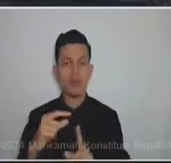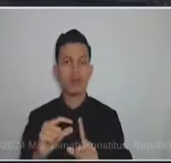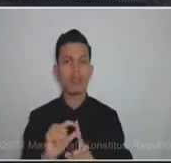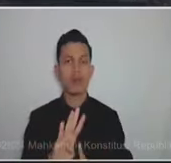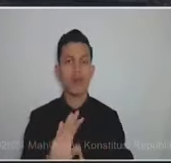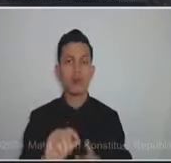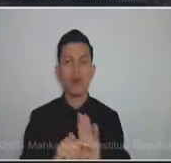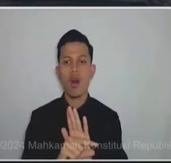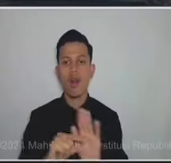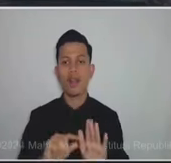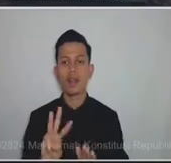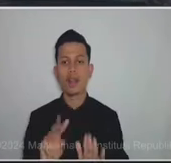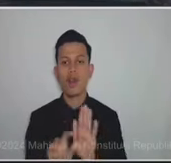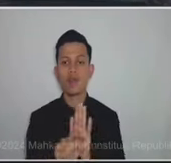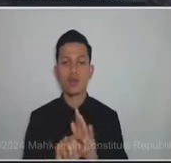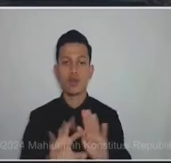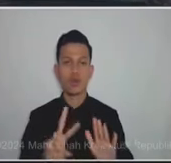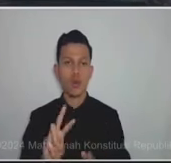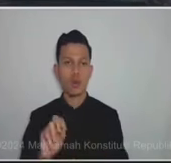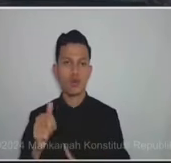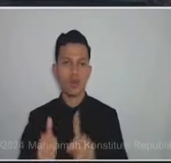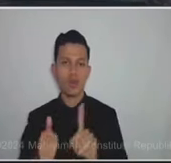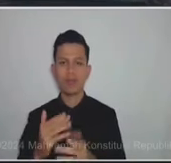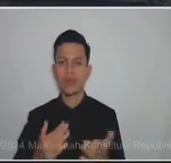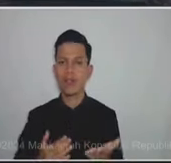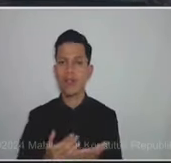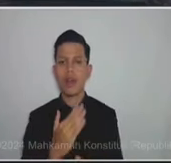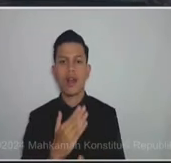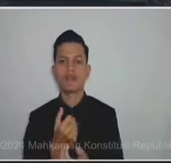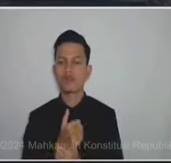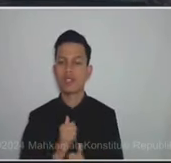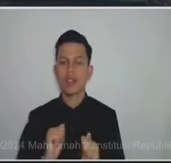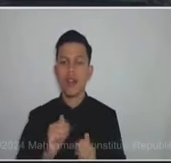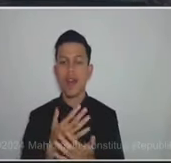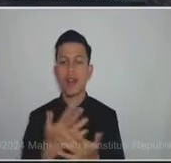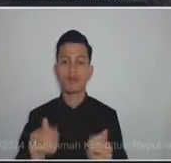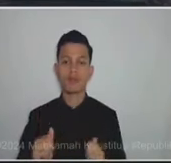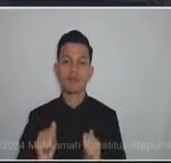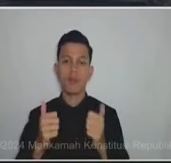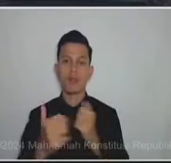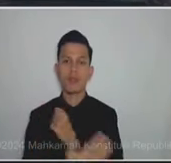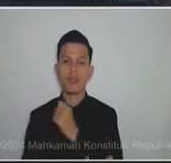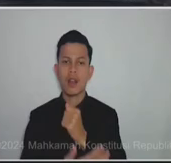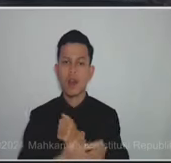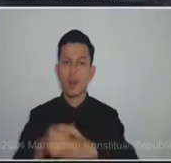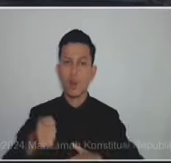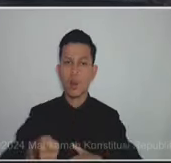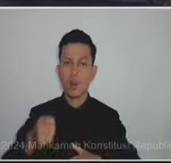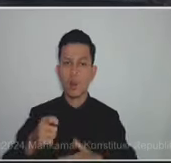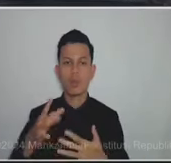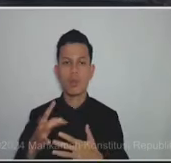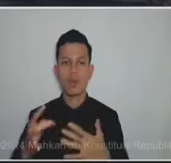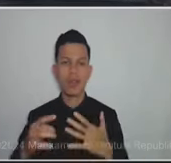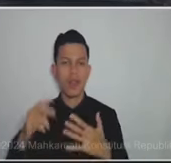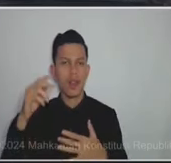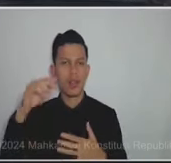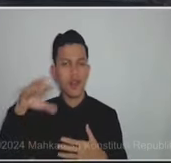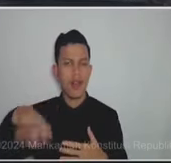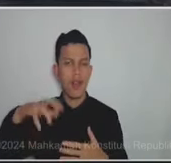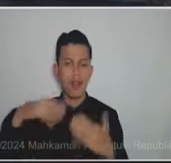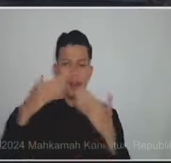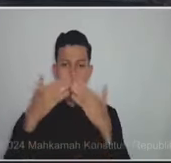undang-undang 10 2016 bertentangan dengan prinsip kedatan rakyat negara hukum dan pemilihan kepala daerah yang demokratis sebagaimana dijamin dalam pasal 1 ayat 2 dan ayat 3